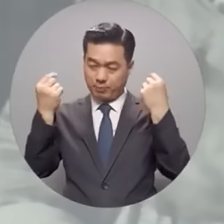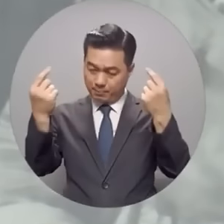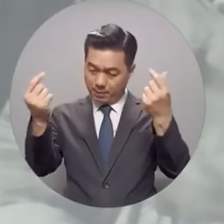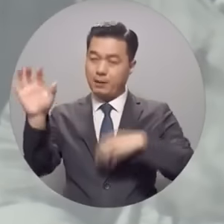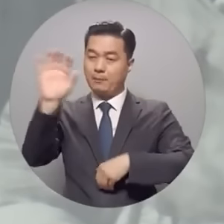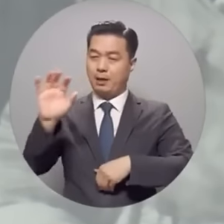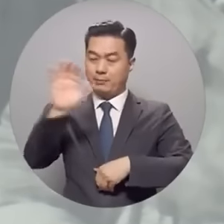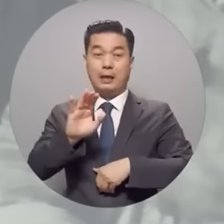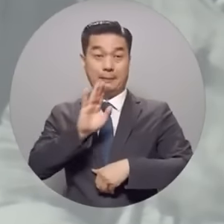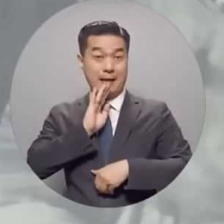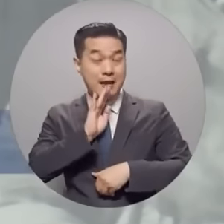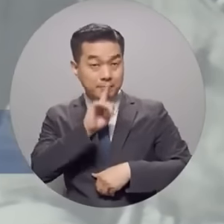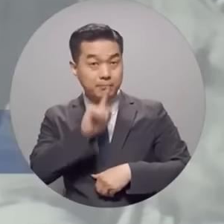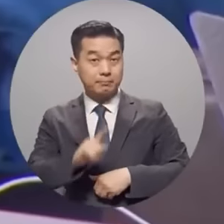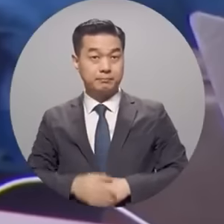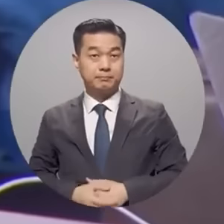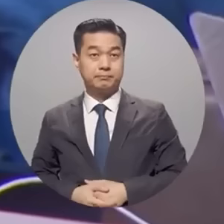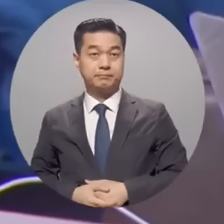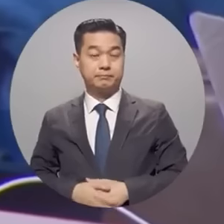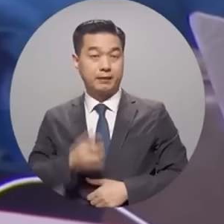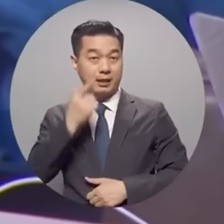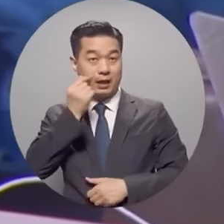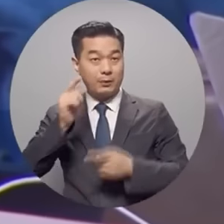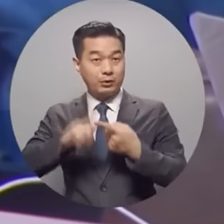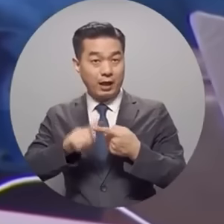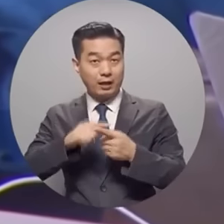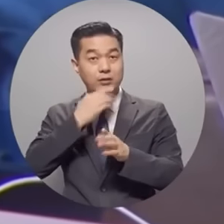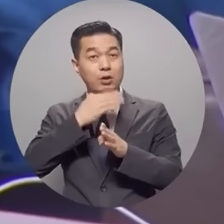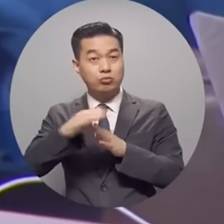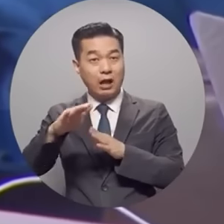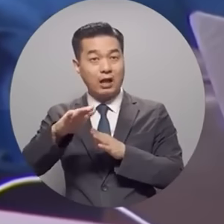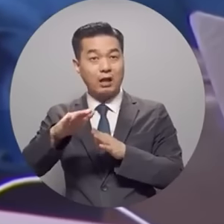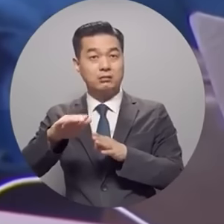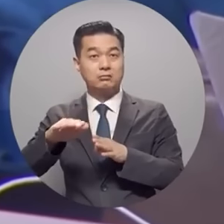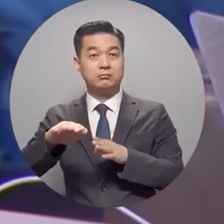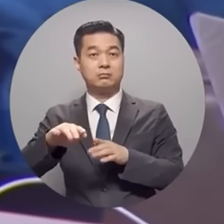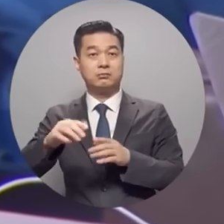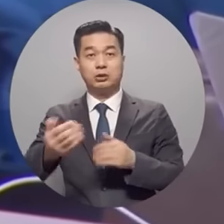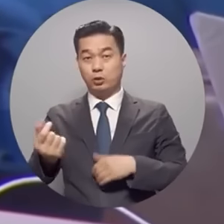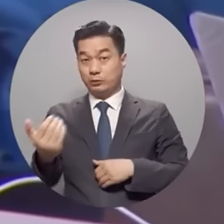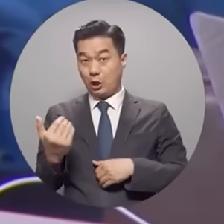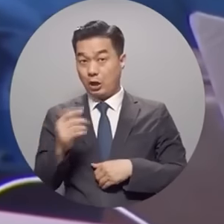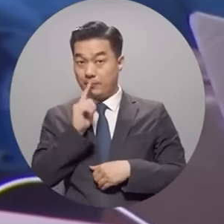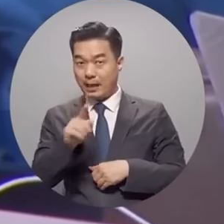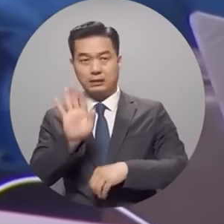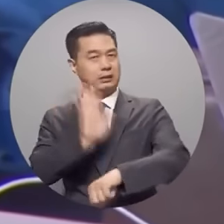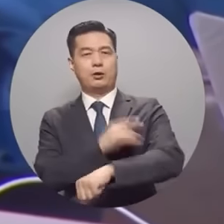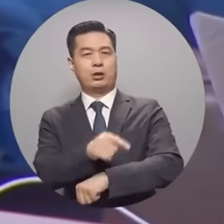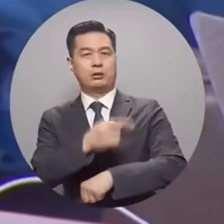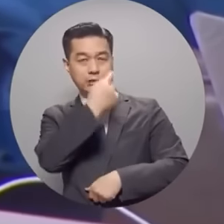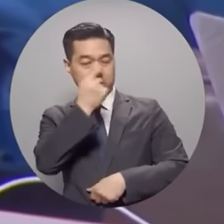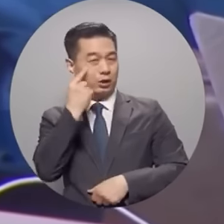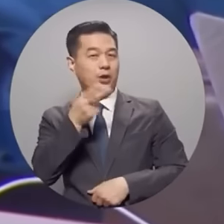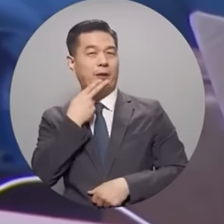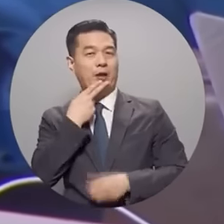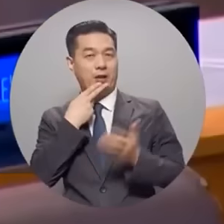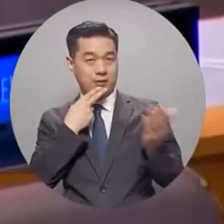주장했습니다. The earlier reference by North Korea about Japan is erroneous and